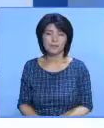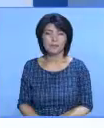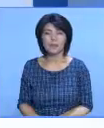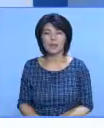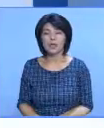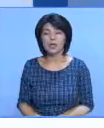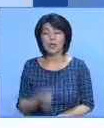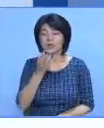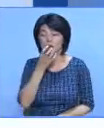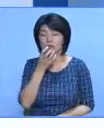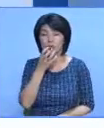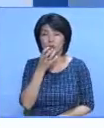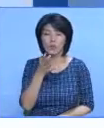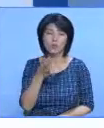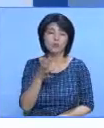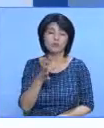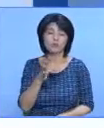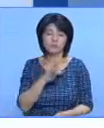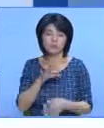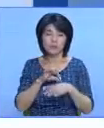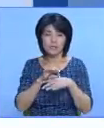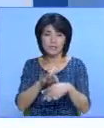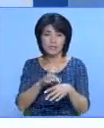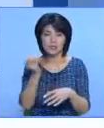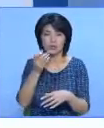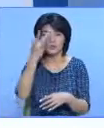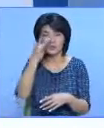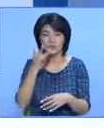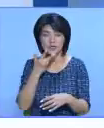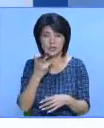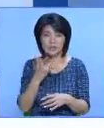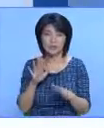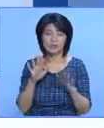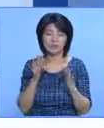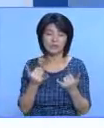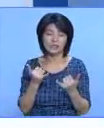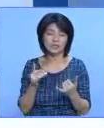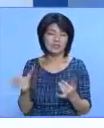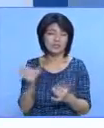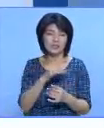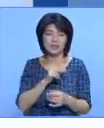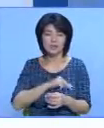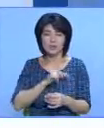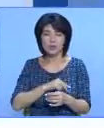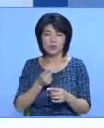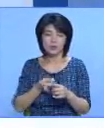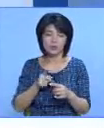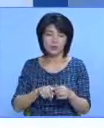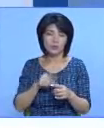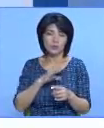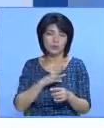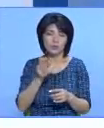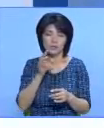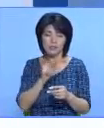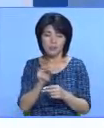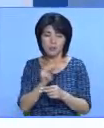Жылыту маусымы штаттық режимде өтіп жатыр. Барлық жылу электростанцияларындағы жөндеу жұмыстары жоспарлы түрде жүргізілуде. Осы күнге